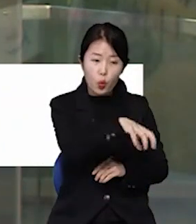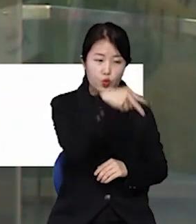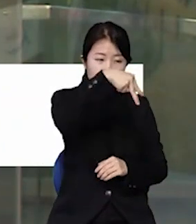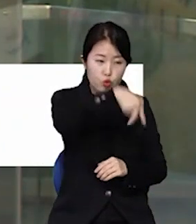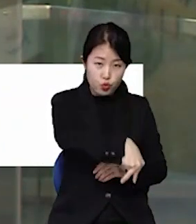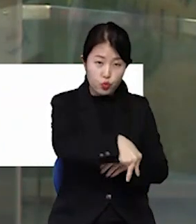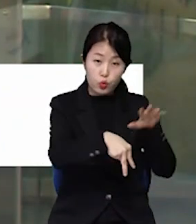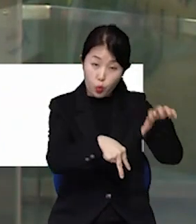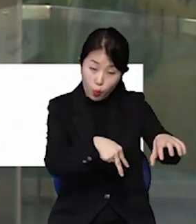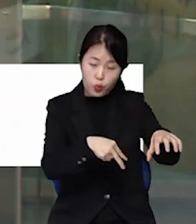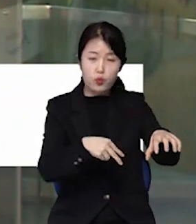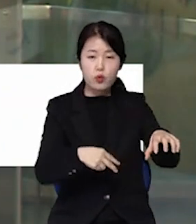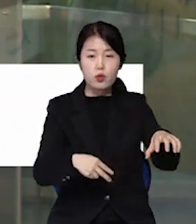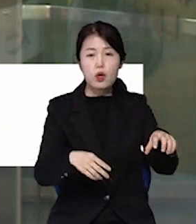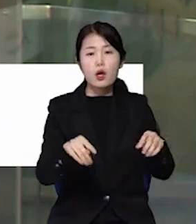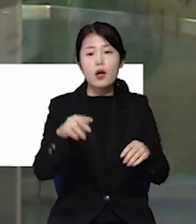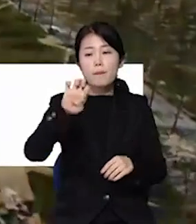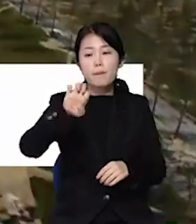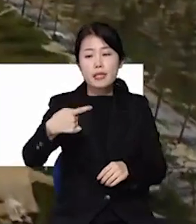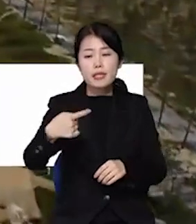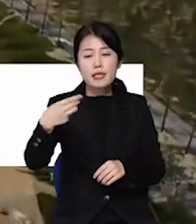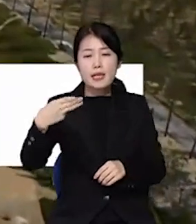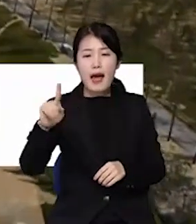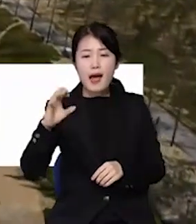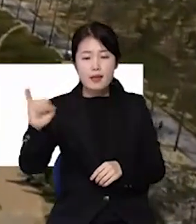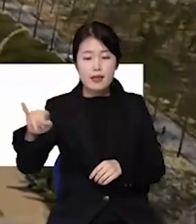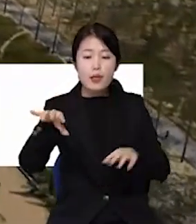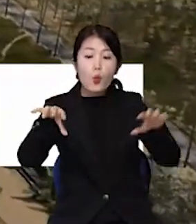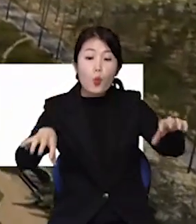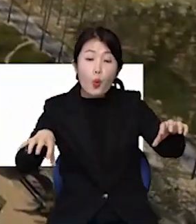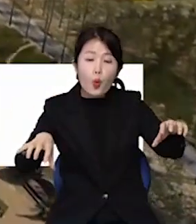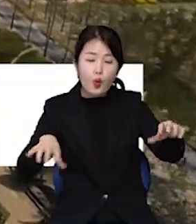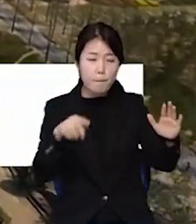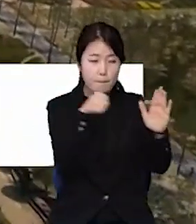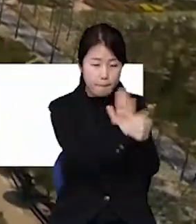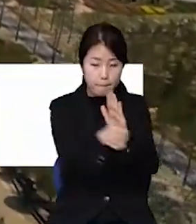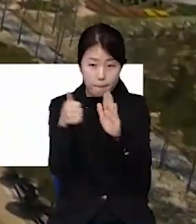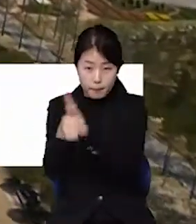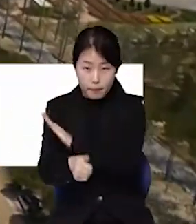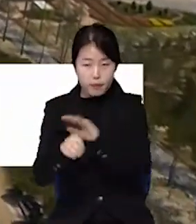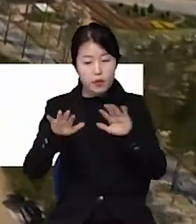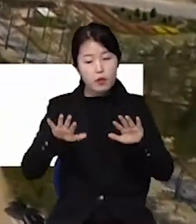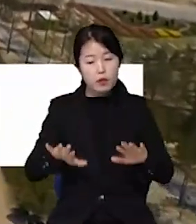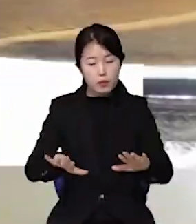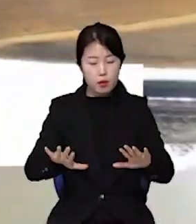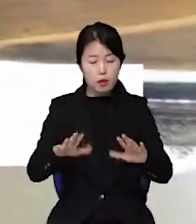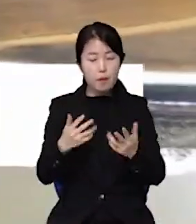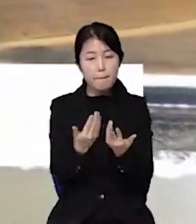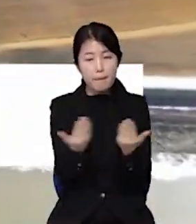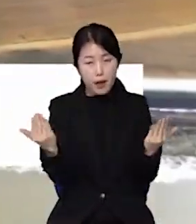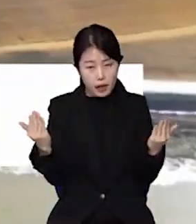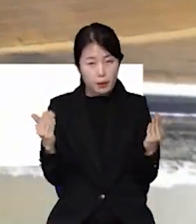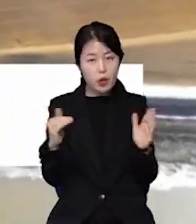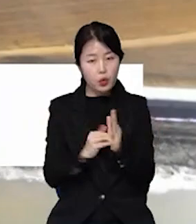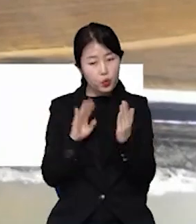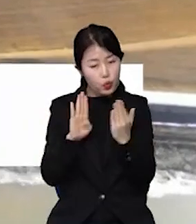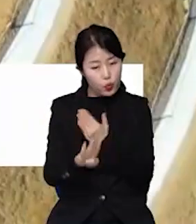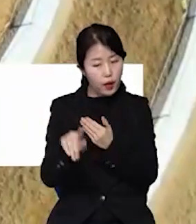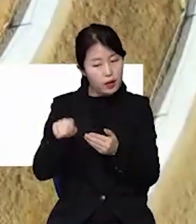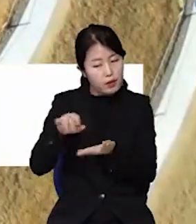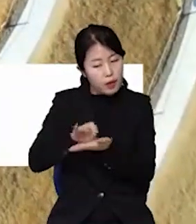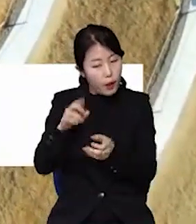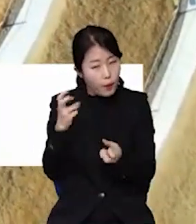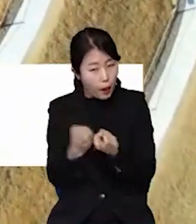슈투트가르트와 세계적인 환경수도 프라이부르크시를 방문해 국제정원박람회 이후 도시조성에 대한 해법을 찾을